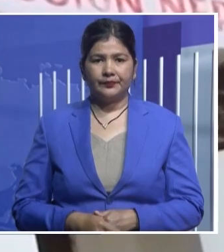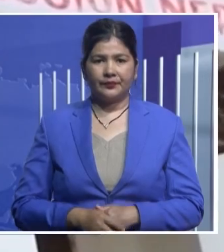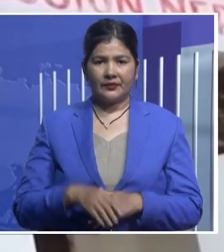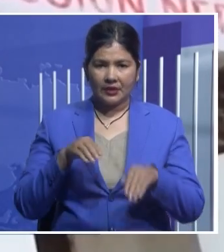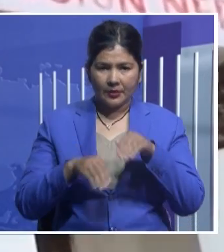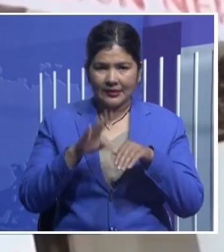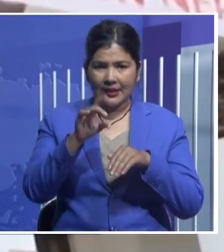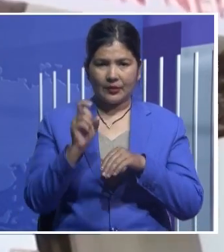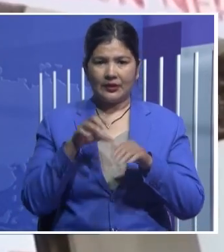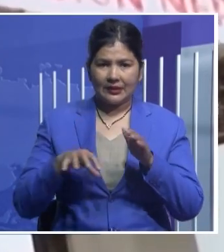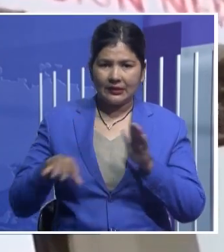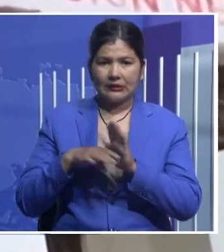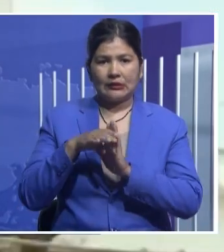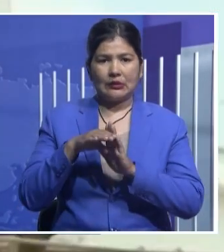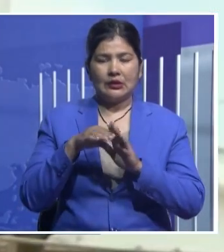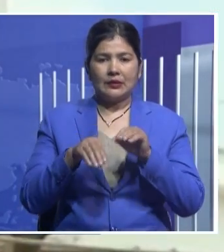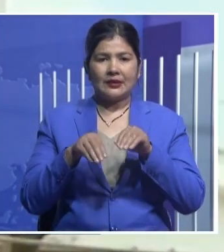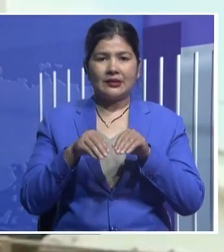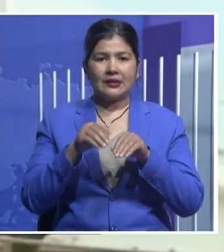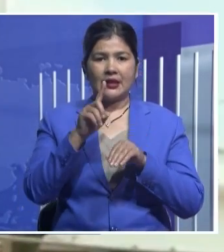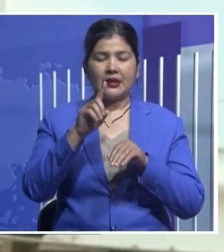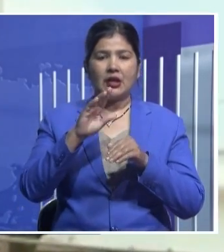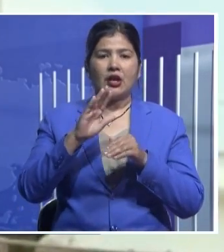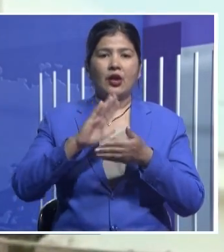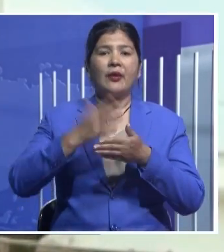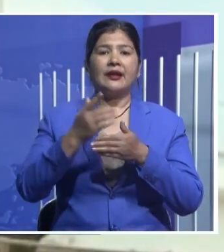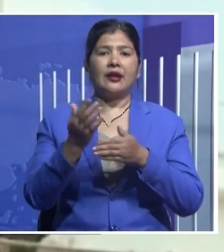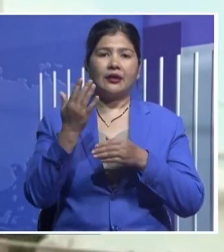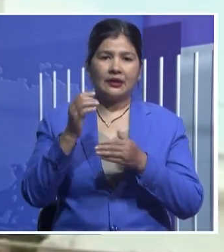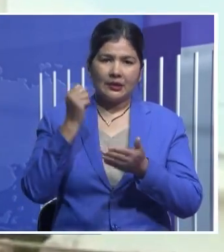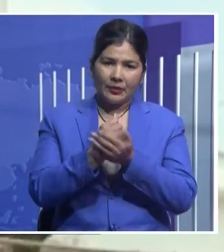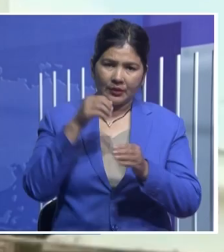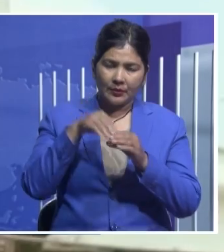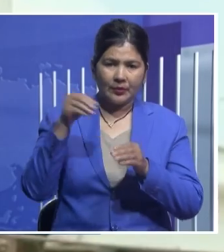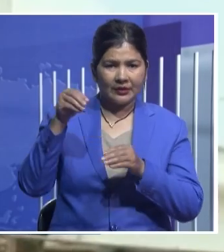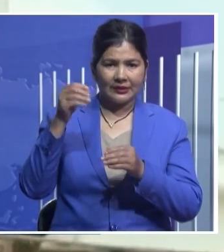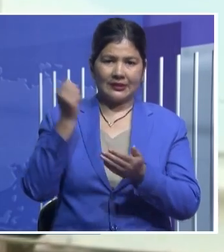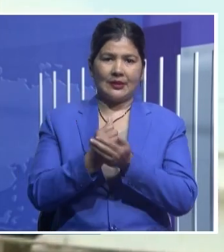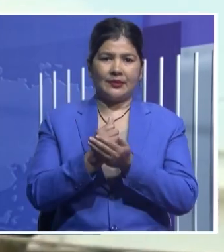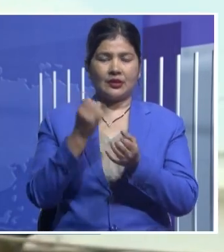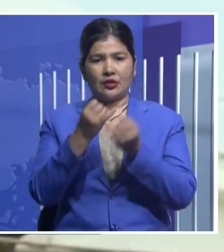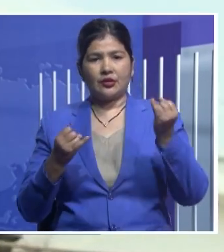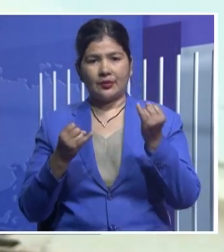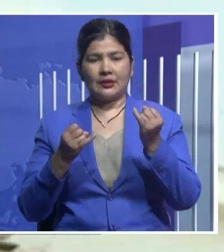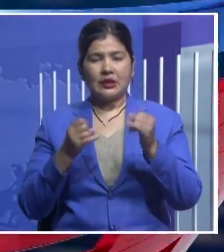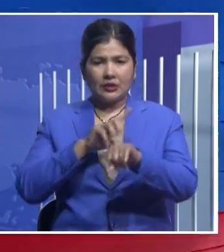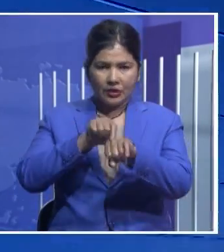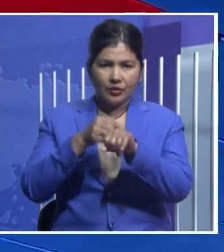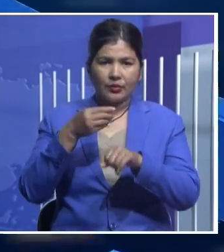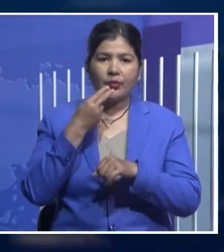निर्वाचन आयोगले स्थानीय तहको निर्वाचन हुन करिब एक महिना अघि नै मतपत्र छाप्ने अन्तिम नामावली कुर्दा मतपत्र पुर्याउन ढिलो हुने